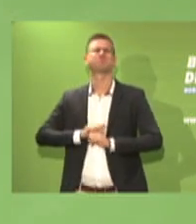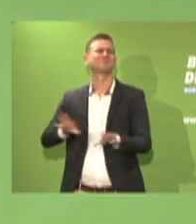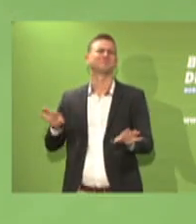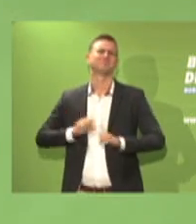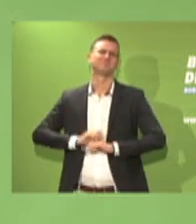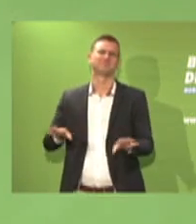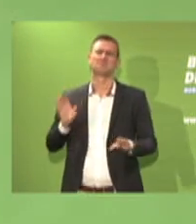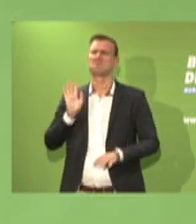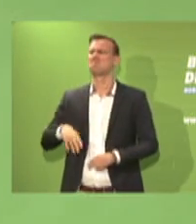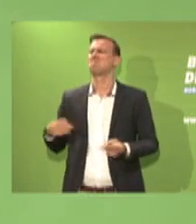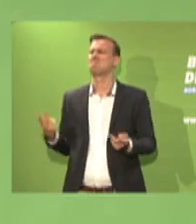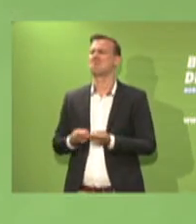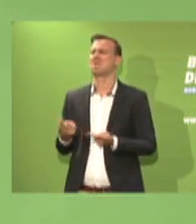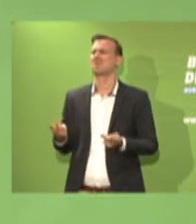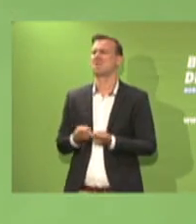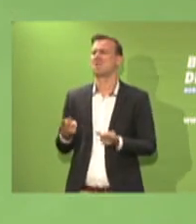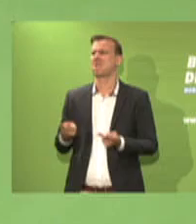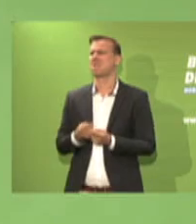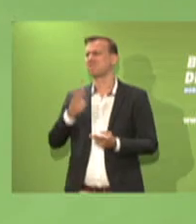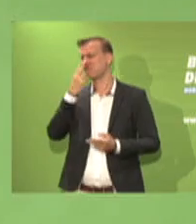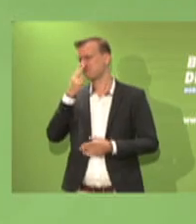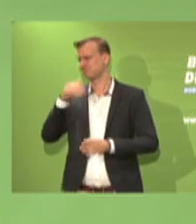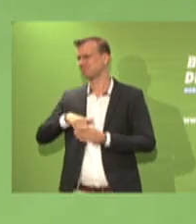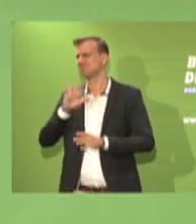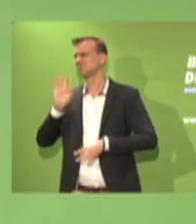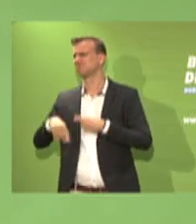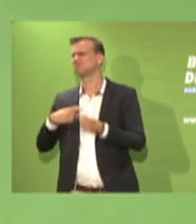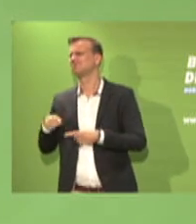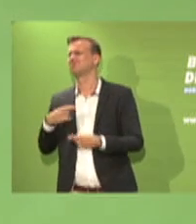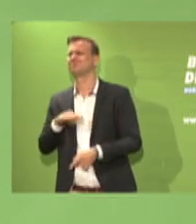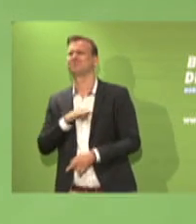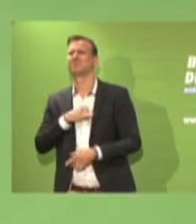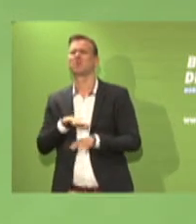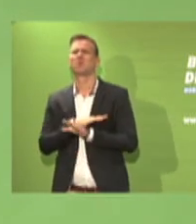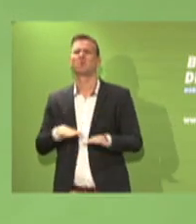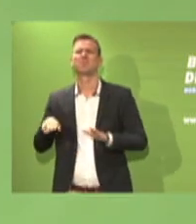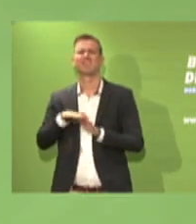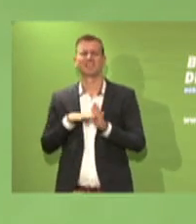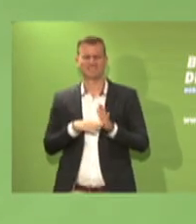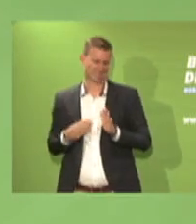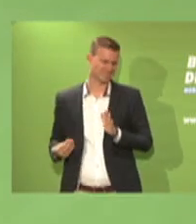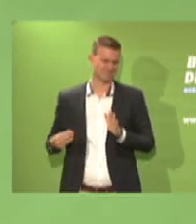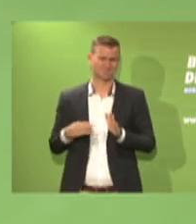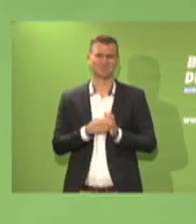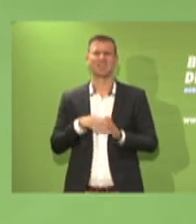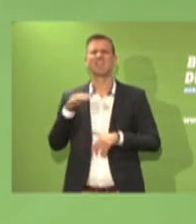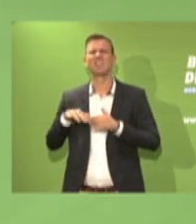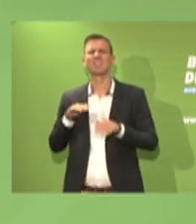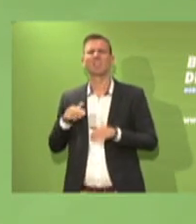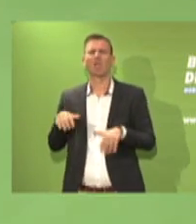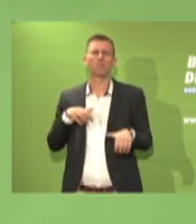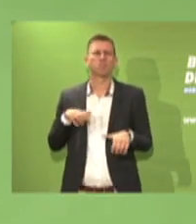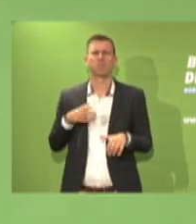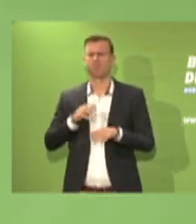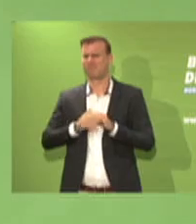alles in Kauf nehmen, was an Werten bei uns verankert ist, sogar im Grundgesetz, im Recht. Keine Verstümmelung von Tieren. Was